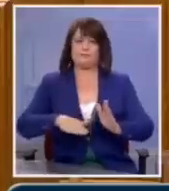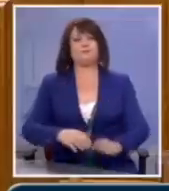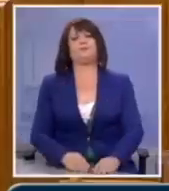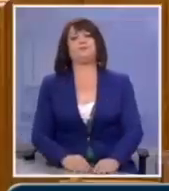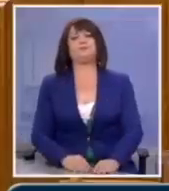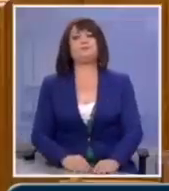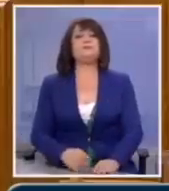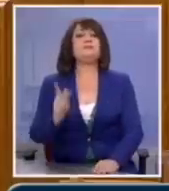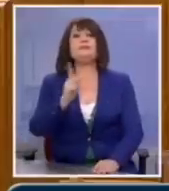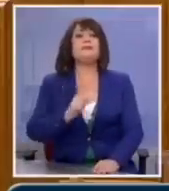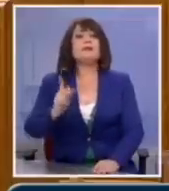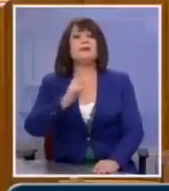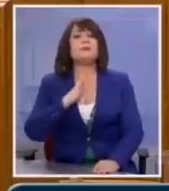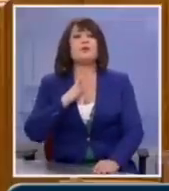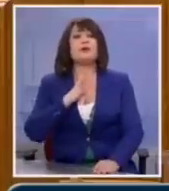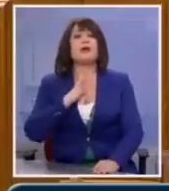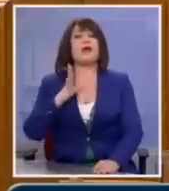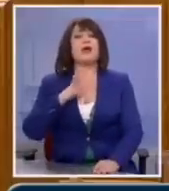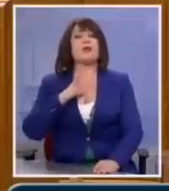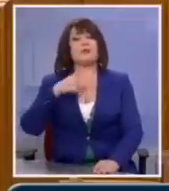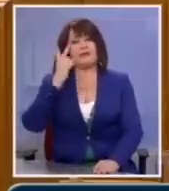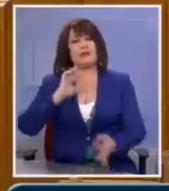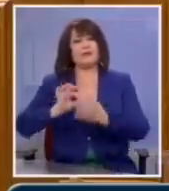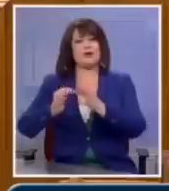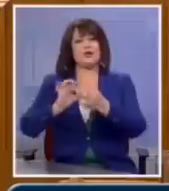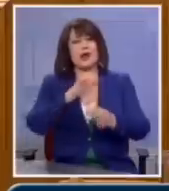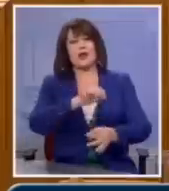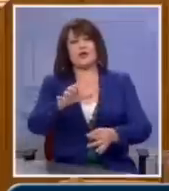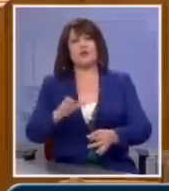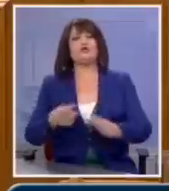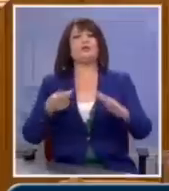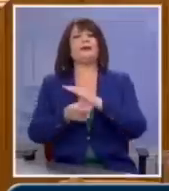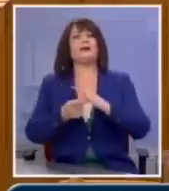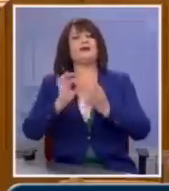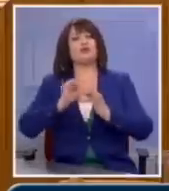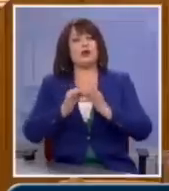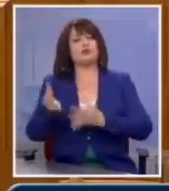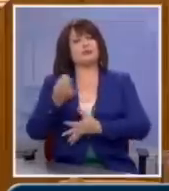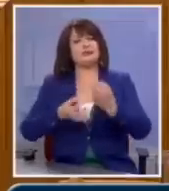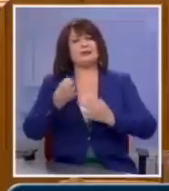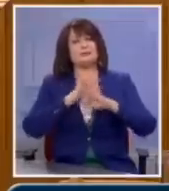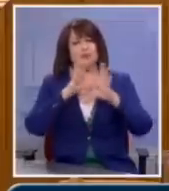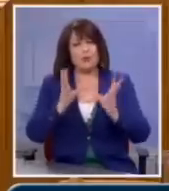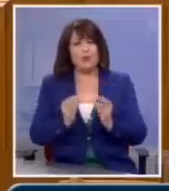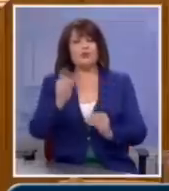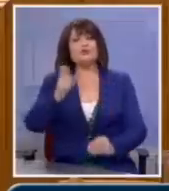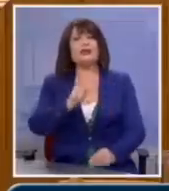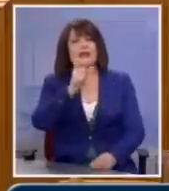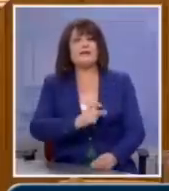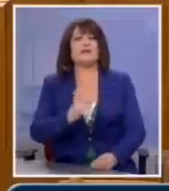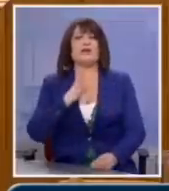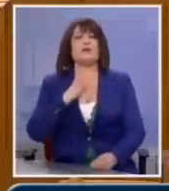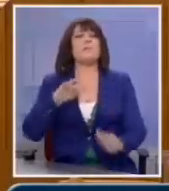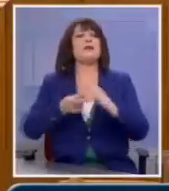των πολιτών, τις οργανώσεις ανθρωπίνων δικαιωμάτων, τις μεταναστευτικές οργανώσεις, τους ίδιους τους ανθρώπους